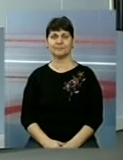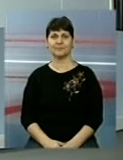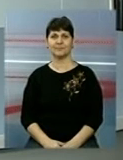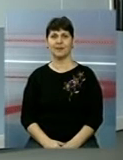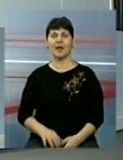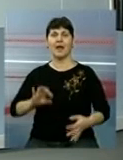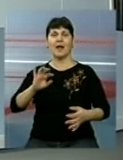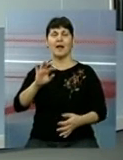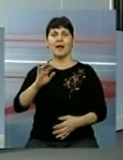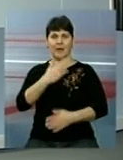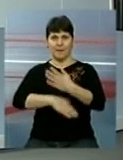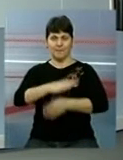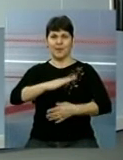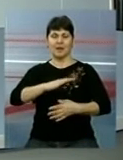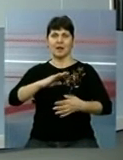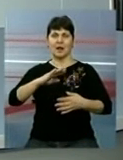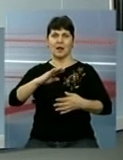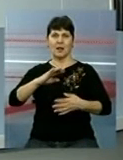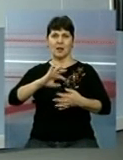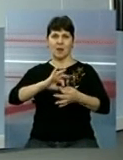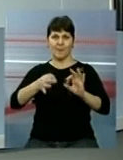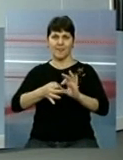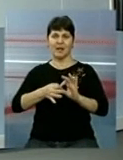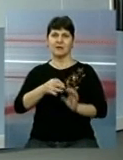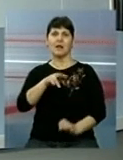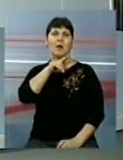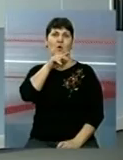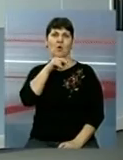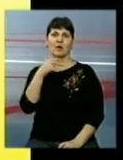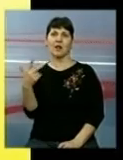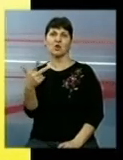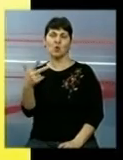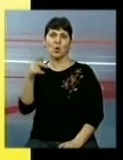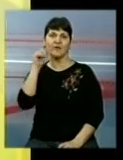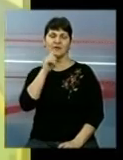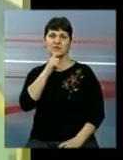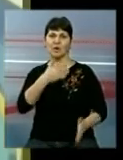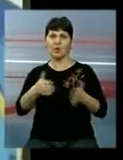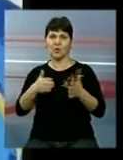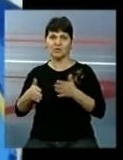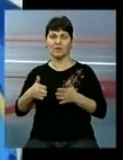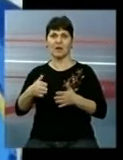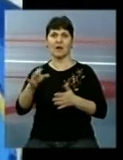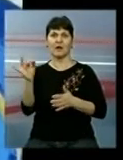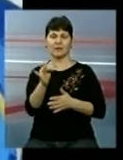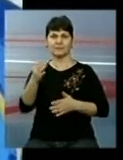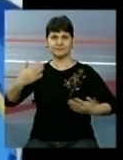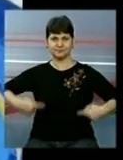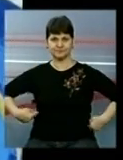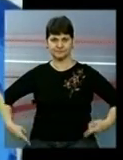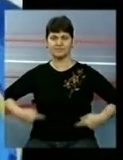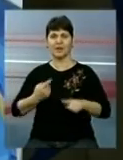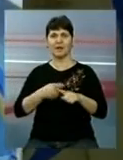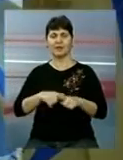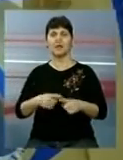На параолімпіаду в Кореї готуються 3 вінничан. З вадами опорно-рухового апарату виступатиме студентка факультету